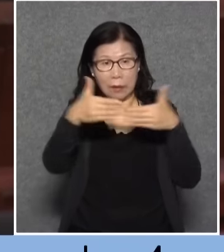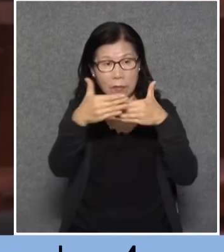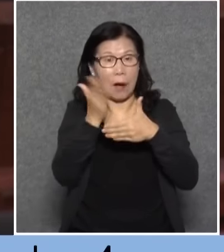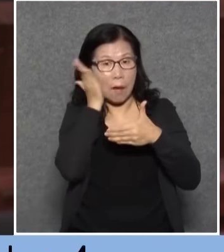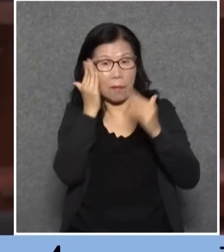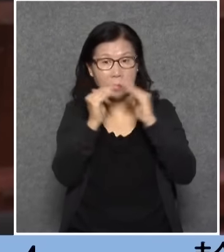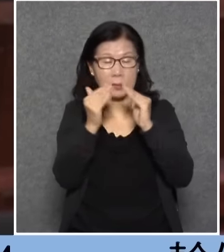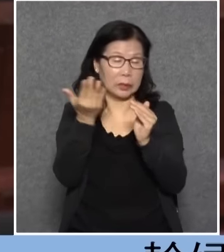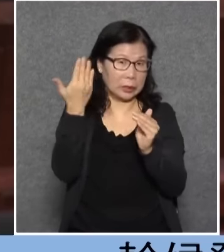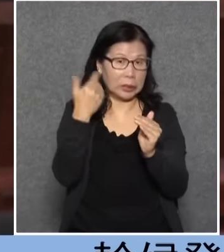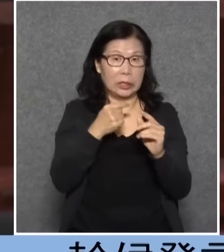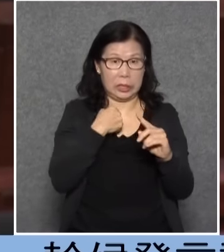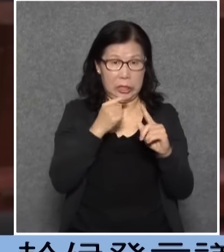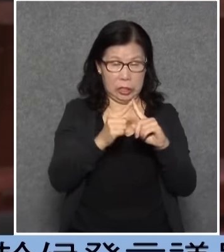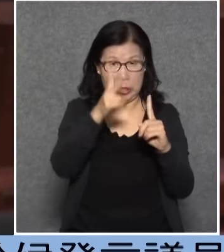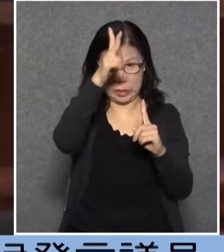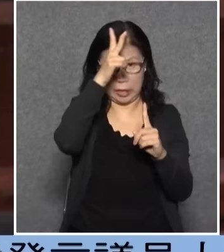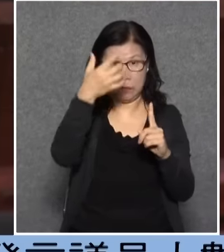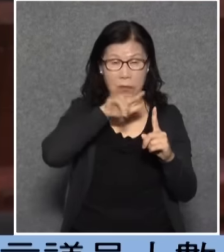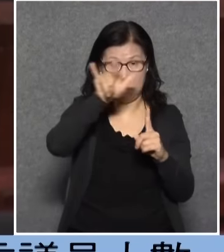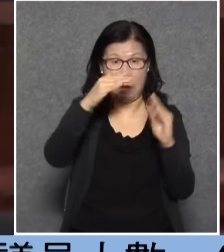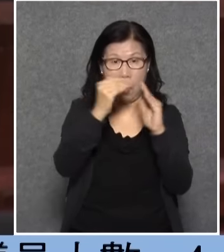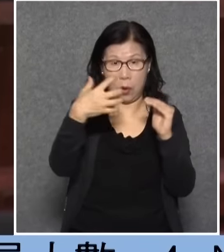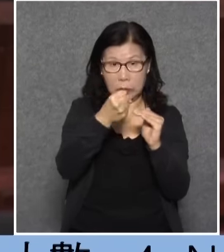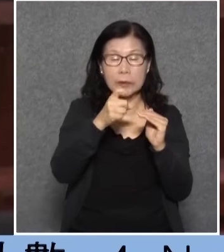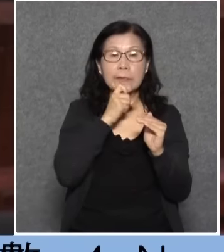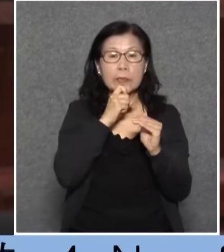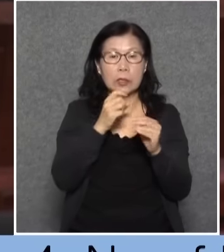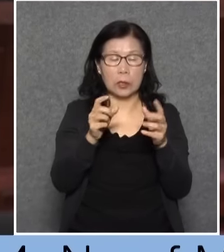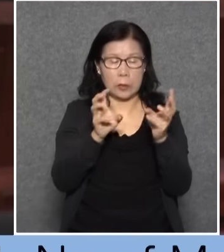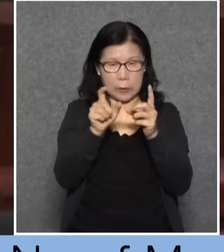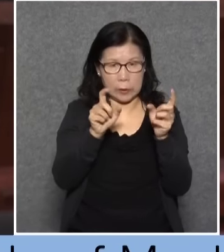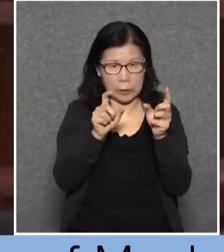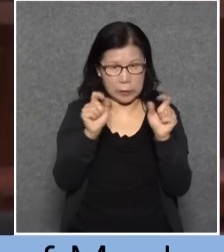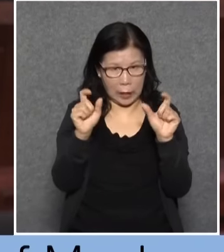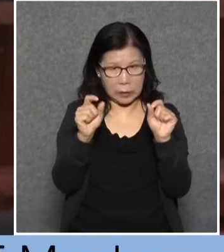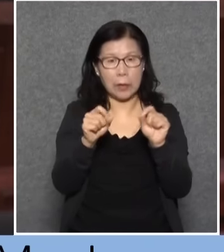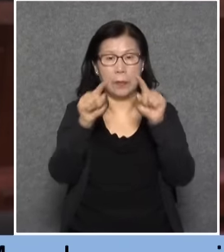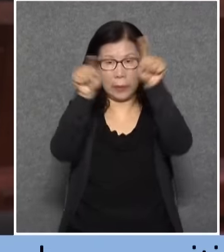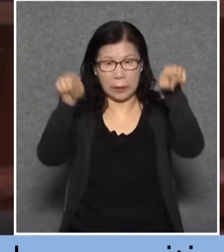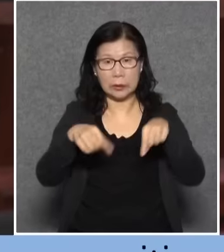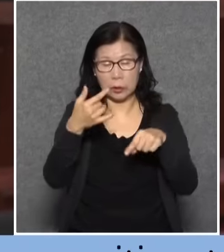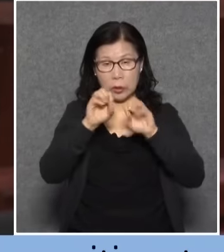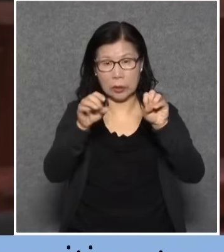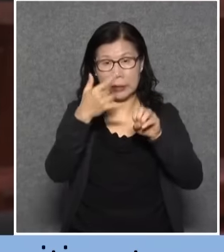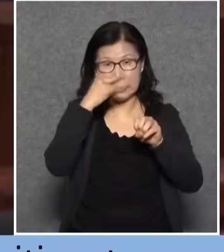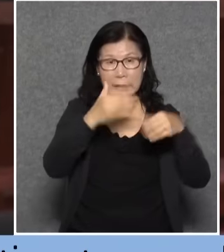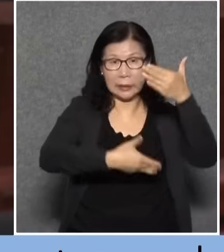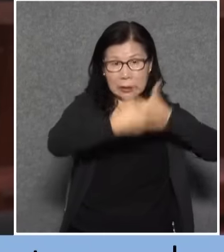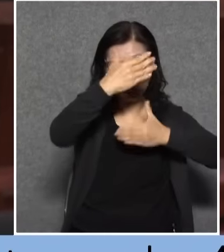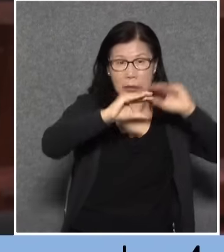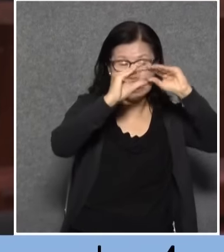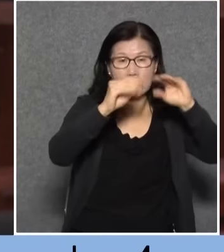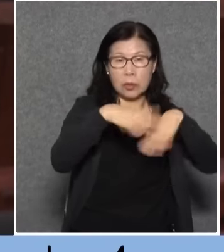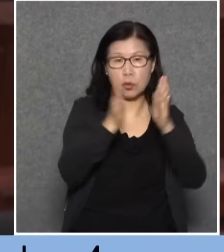係要求民航處處長是提交詳細的書面報告，解釋新總部大樓未有完